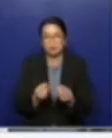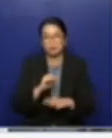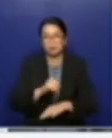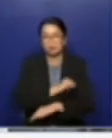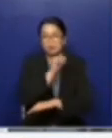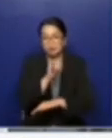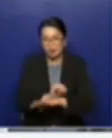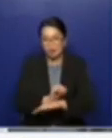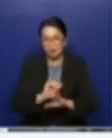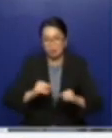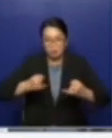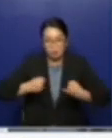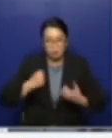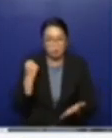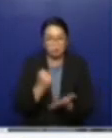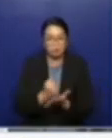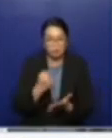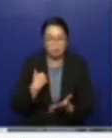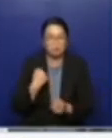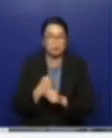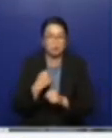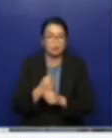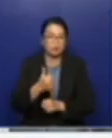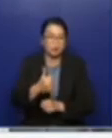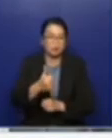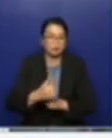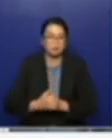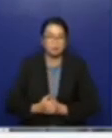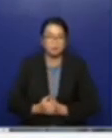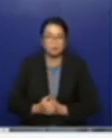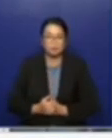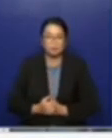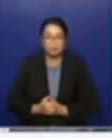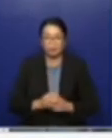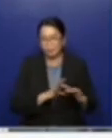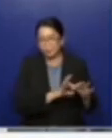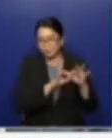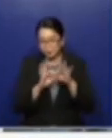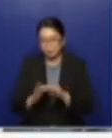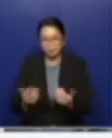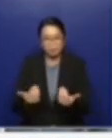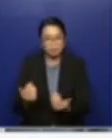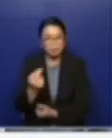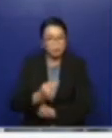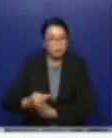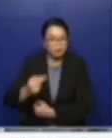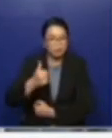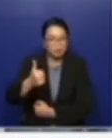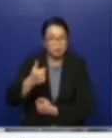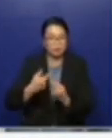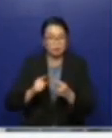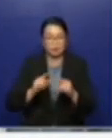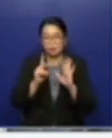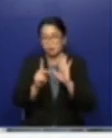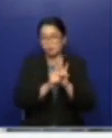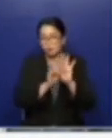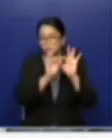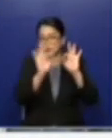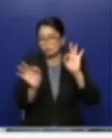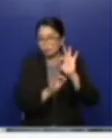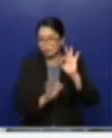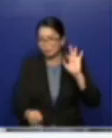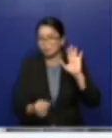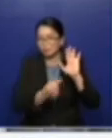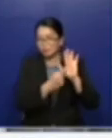จะไม่สามารถดำเนินการได้สามารถตกทอดเป็นทายาทแต่กฎหมายเขียนไว้ว่าถ้า